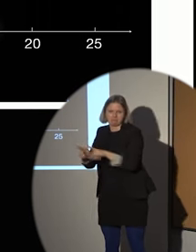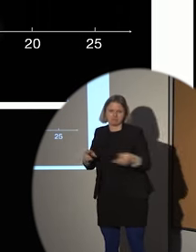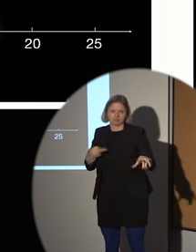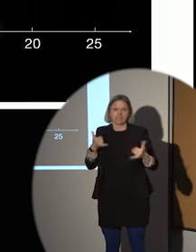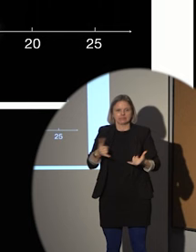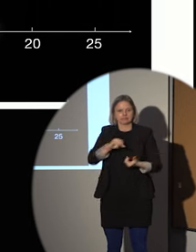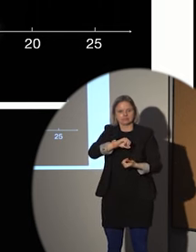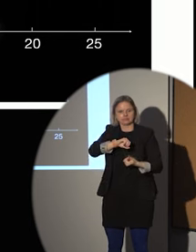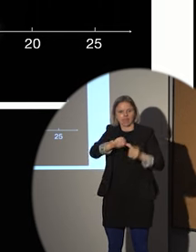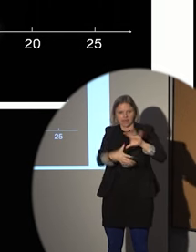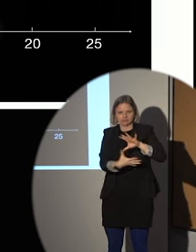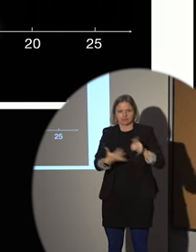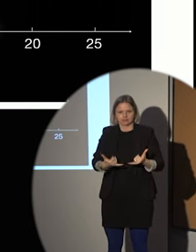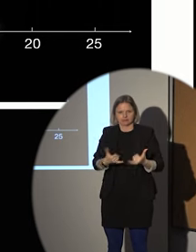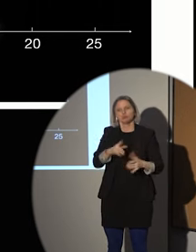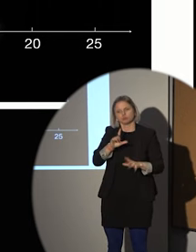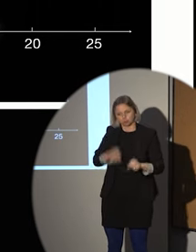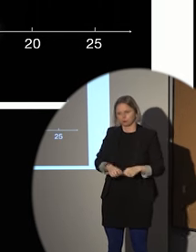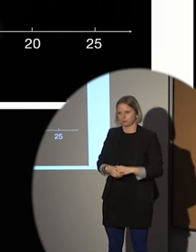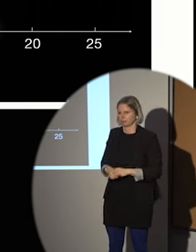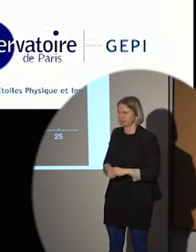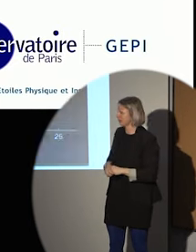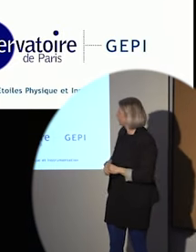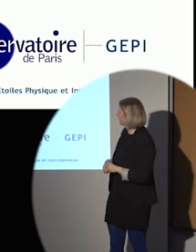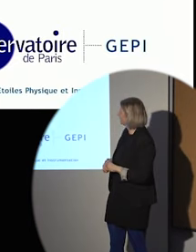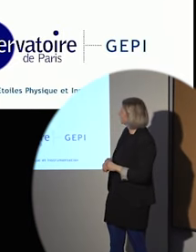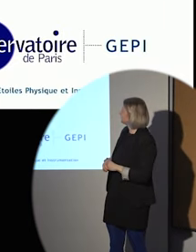entre 2 et 5 fois moins.